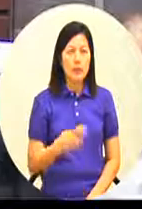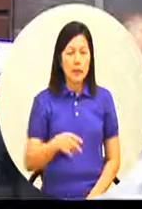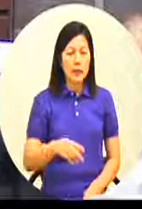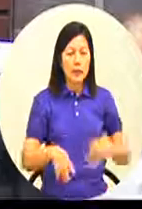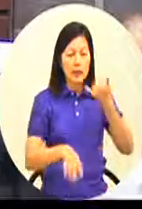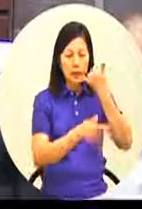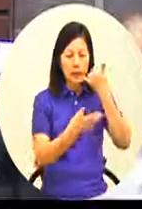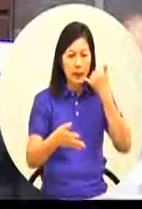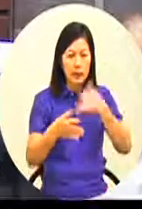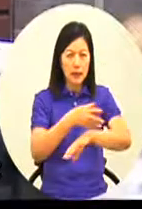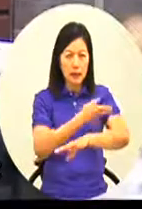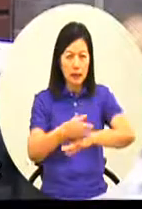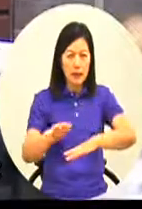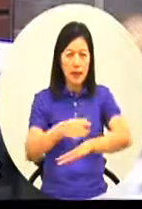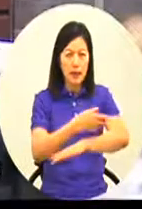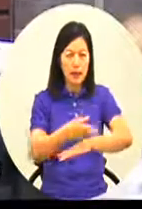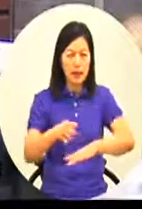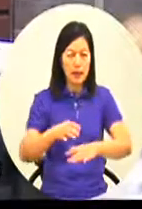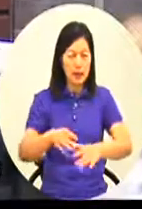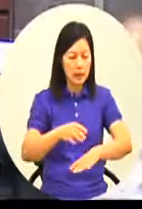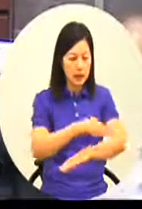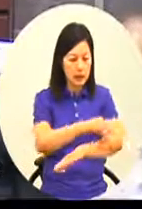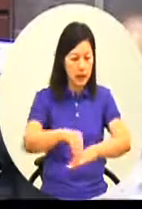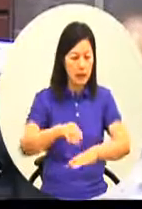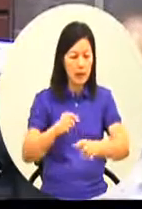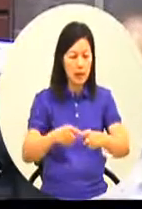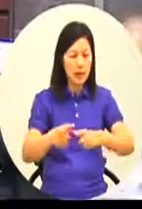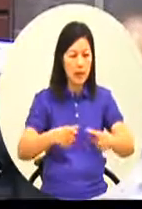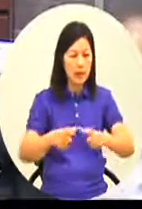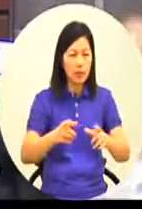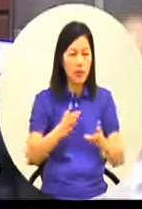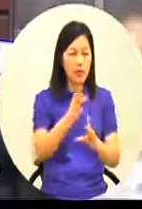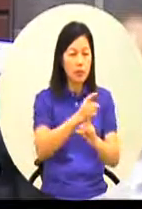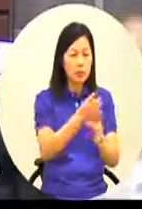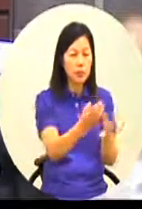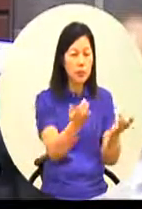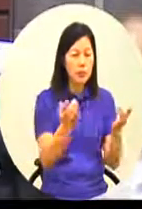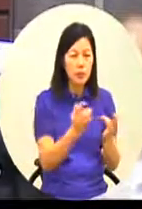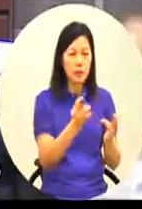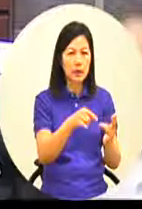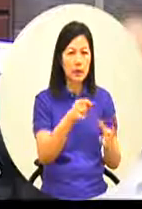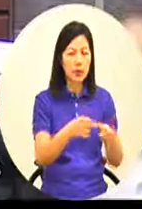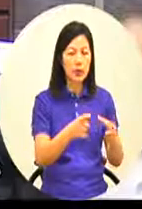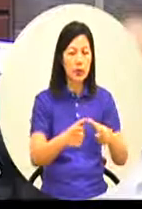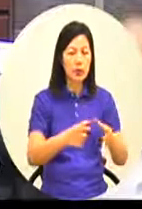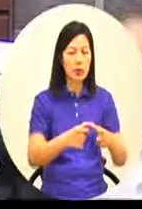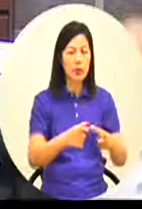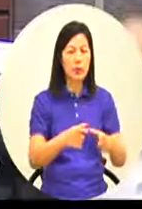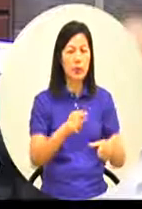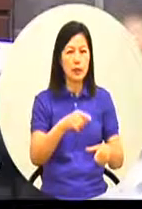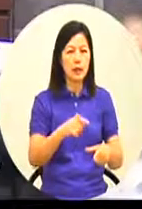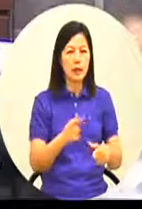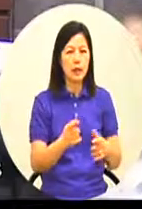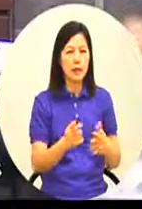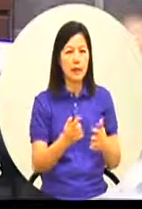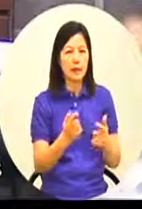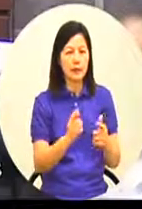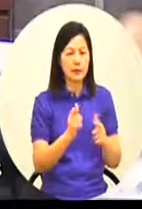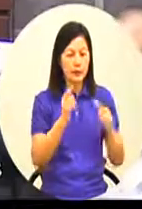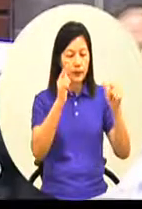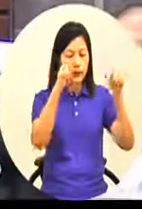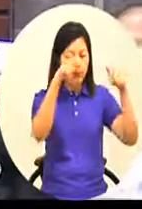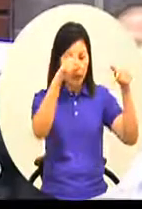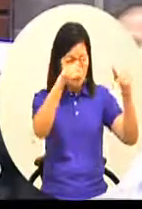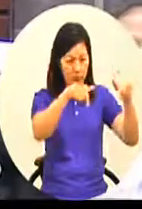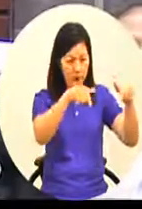园里面有个竹林公园，那是非常优质的一个竹林的一个小区块，那头都在说西边积水的问题，我